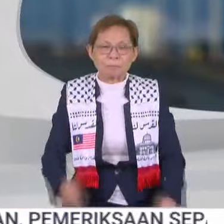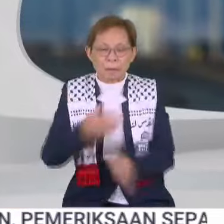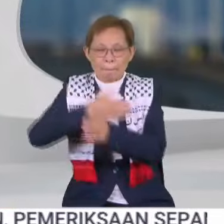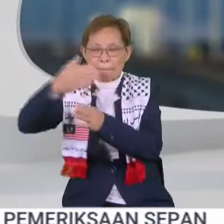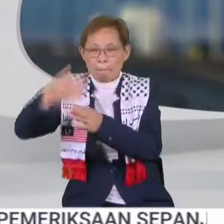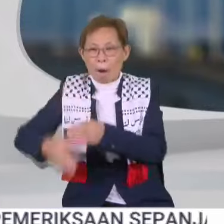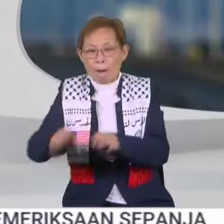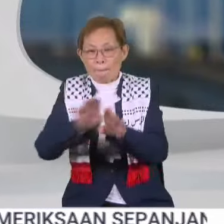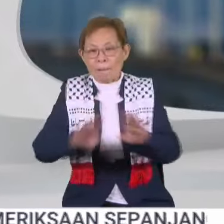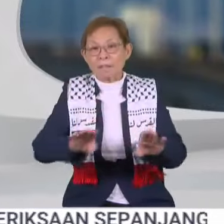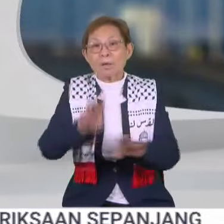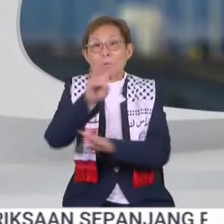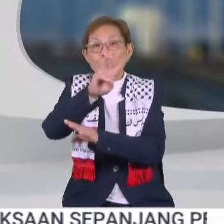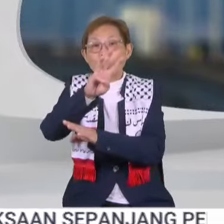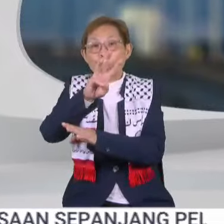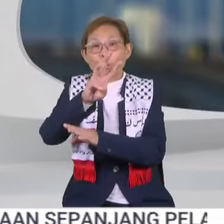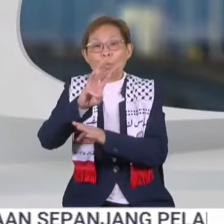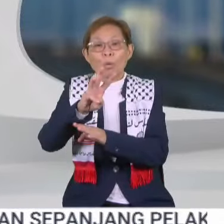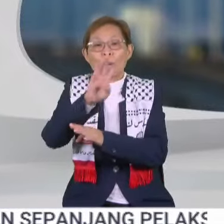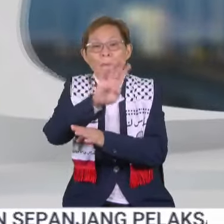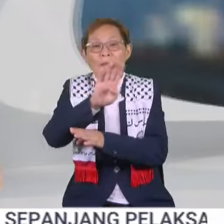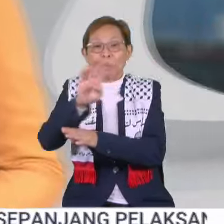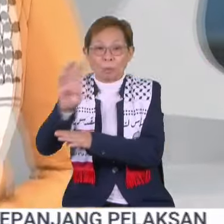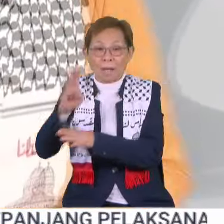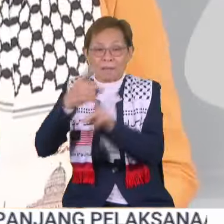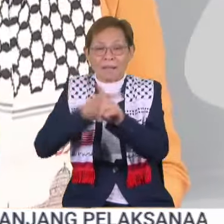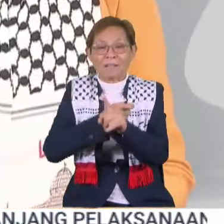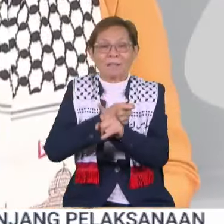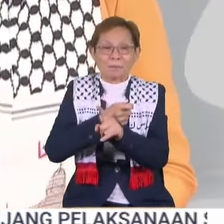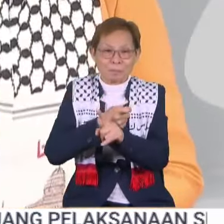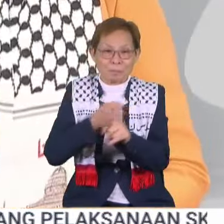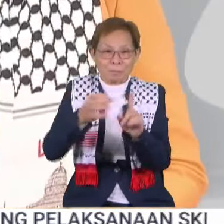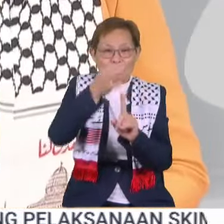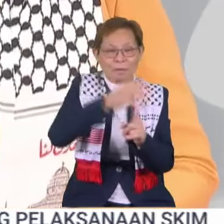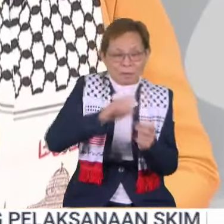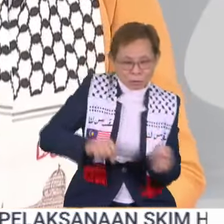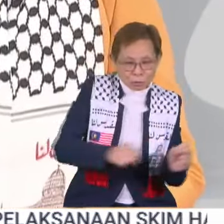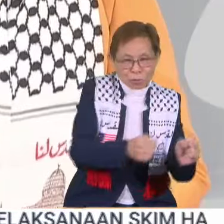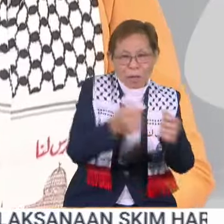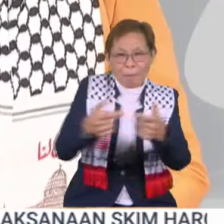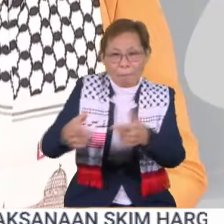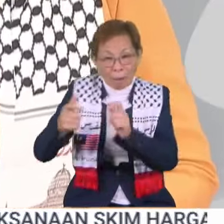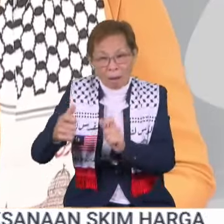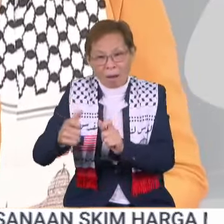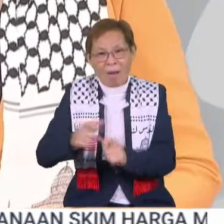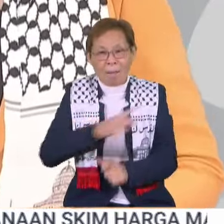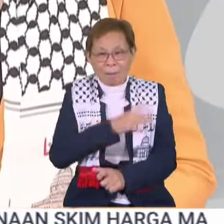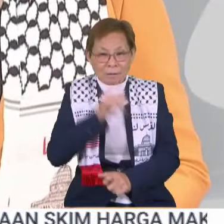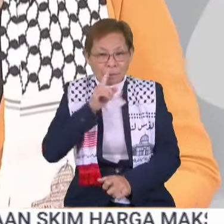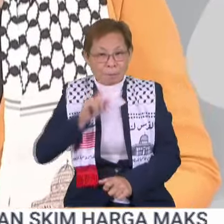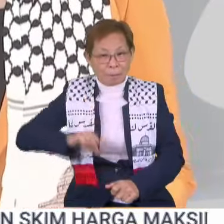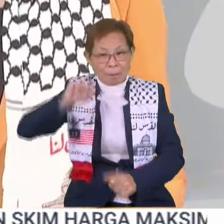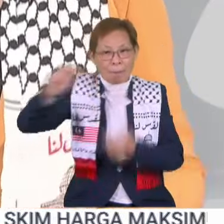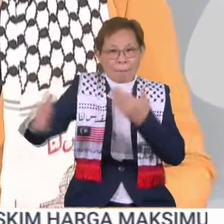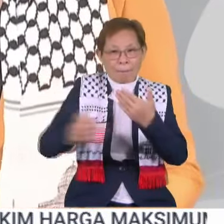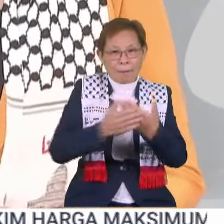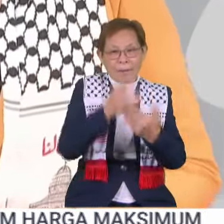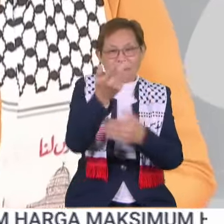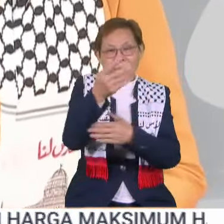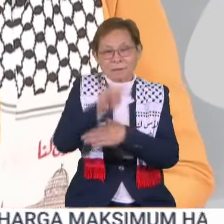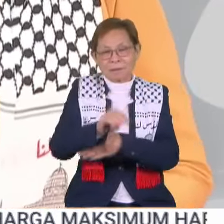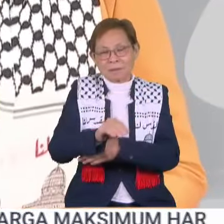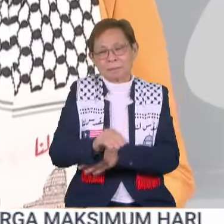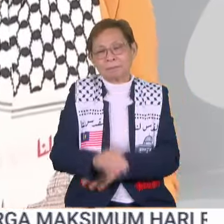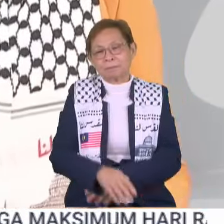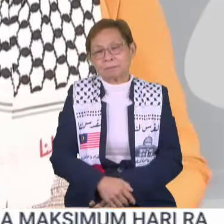Sekian paparan berita wilayah dari Pulau Pinang. Dari sungai hingga segara, Palestin pasti merdeka. Kembali ke Angkasa Puri